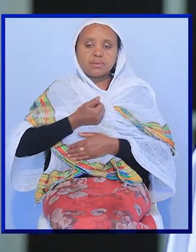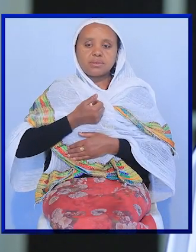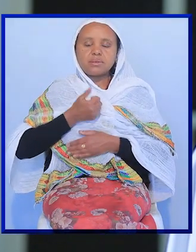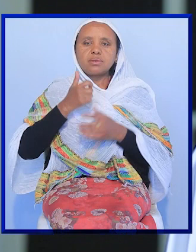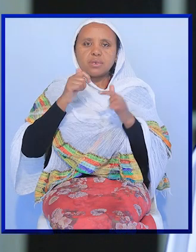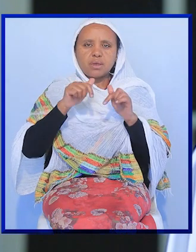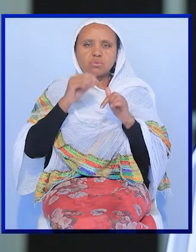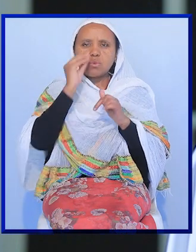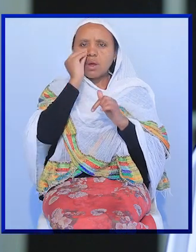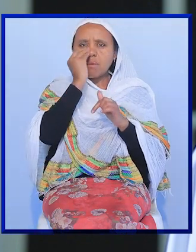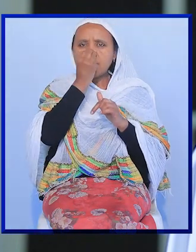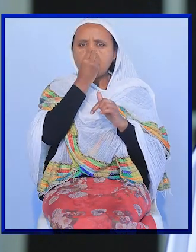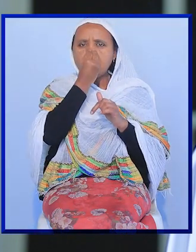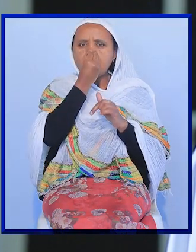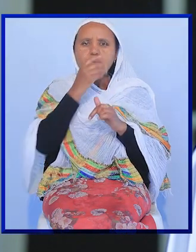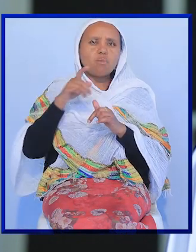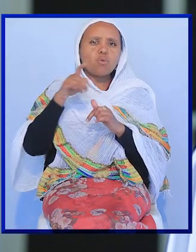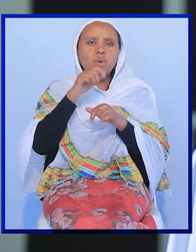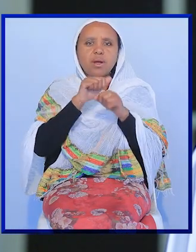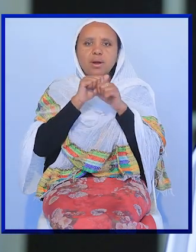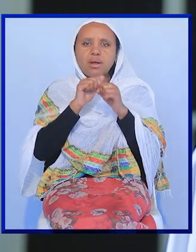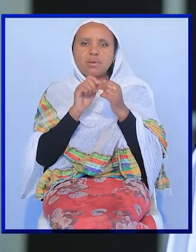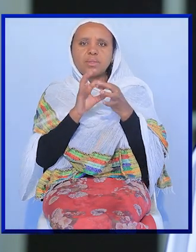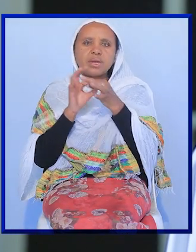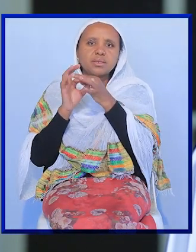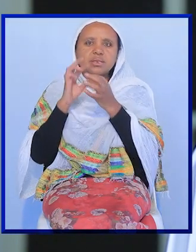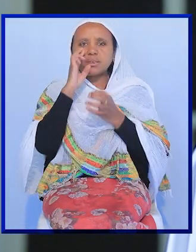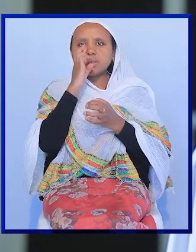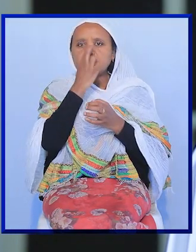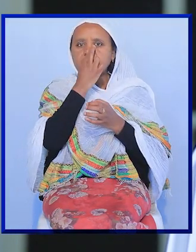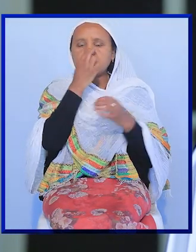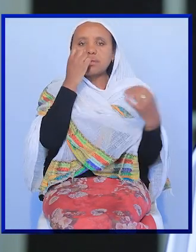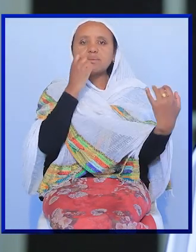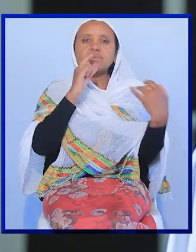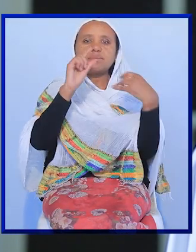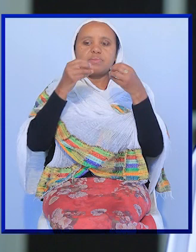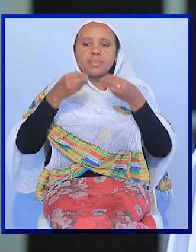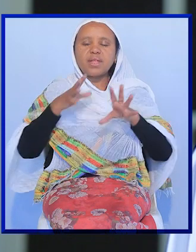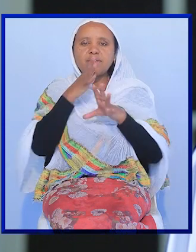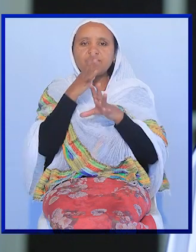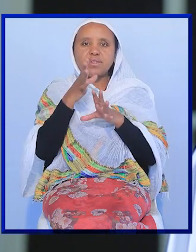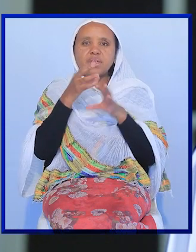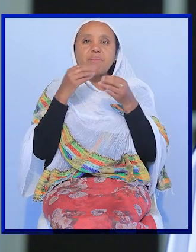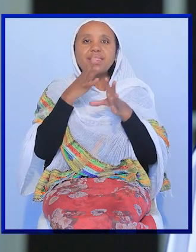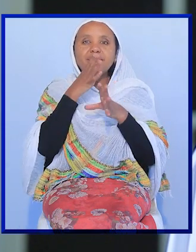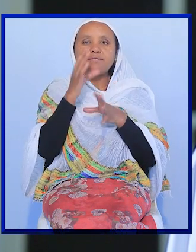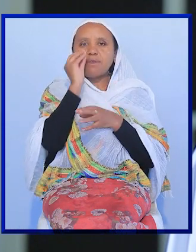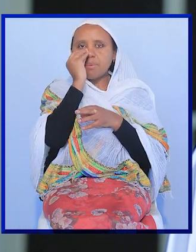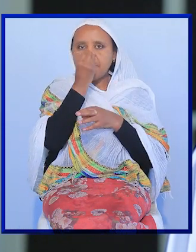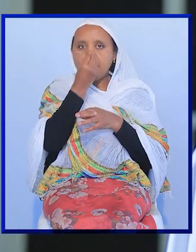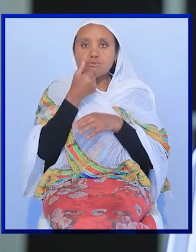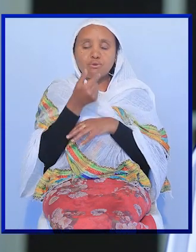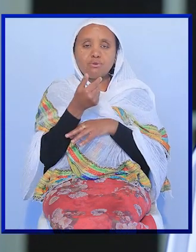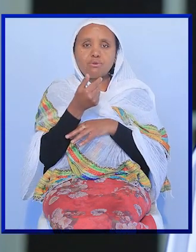ከዚሁ ከአበባነቷ ጋር በተያዘ ጽጌ እንተ ይተነገፍ የማትረግፍ አበባ